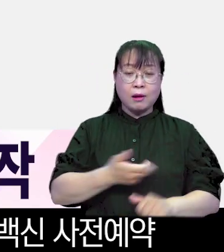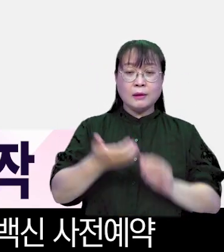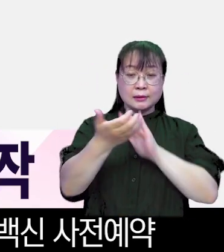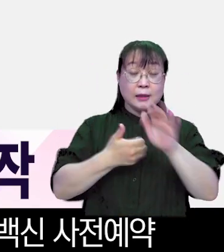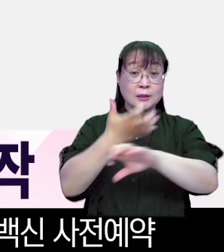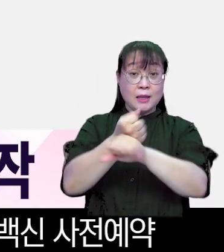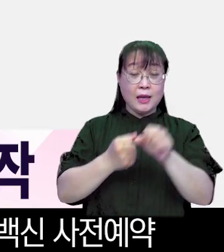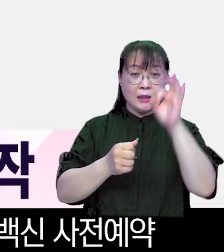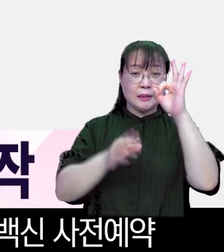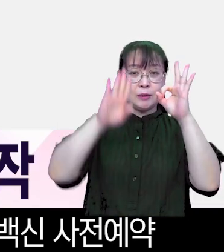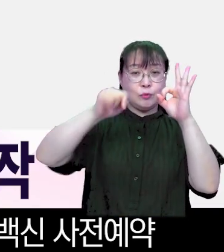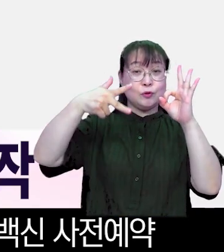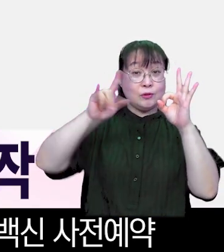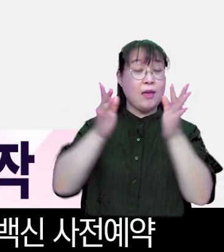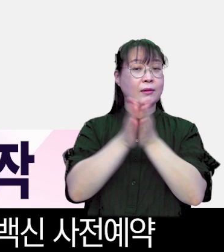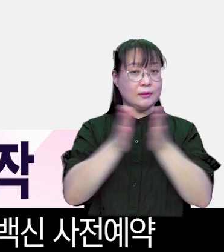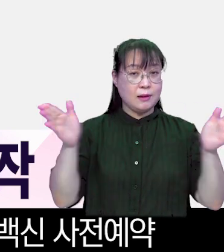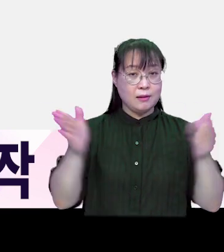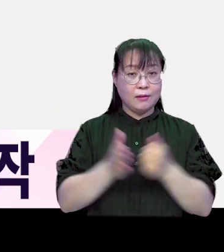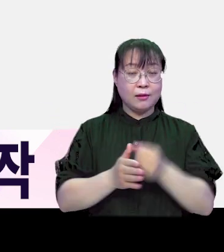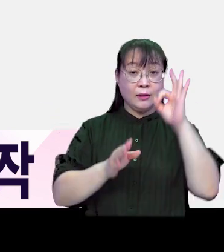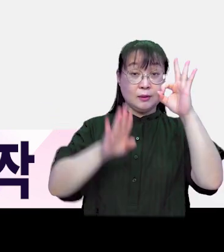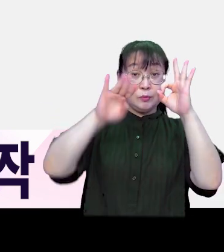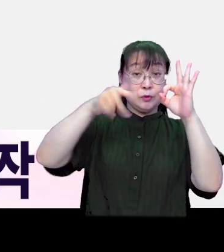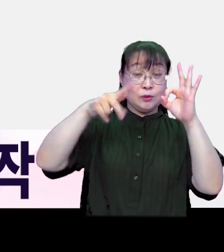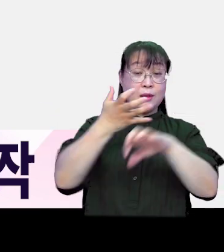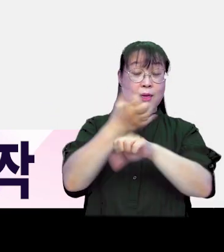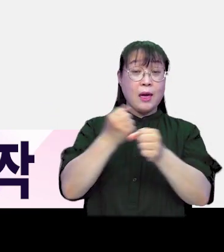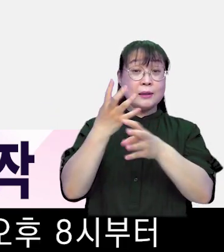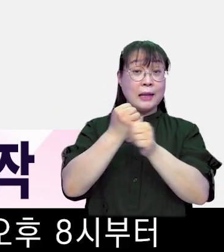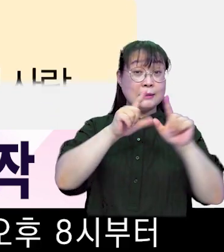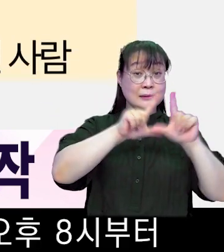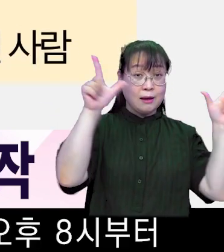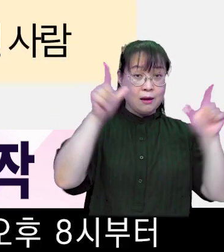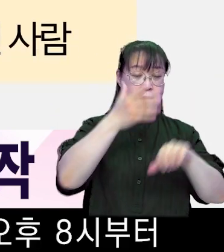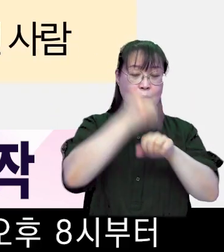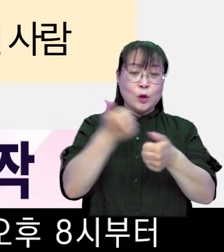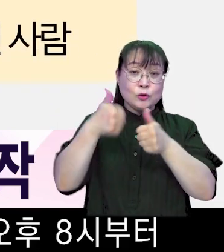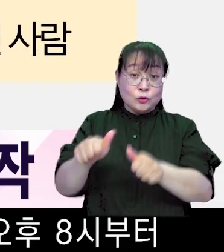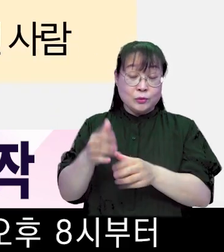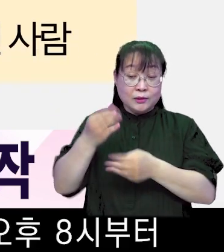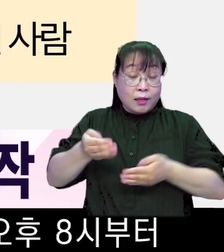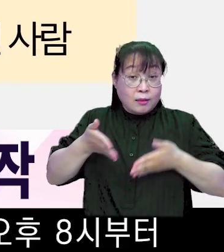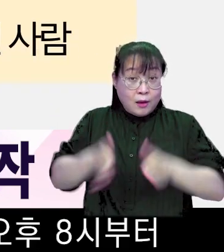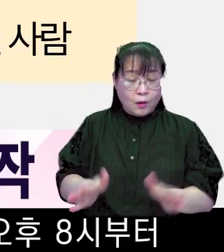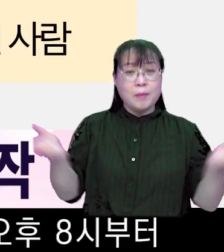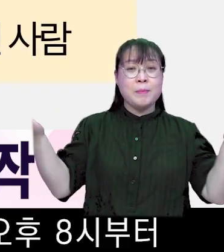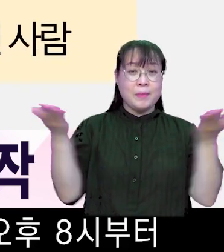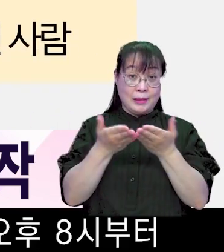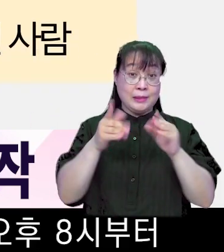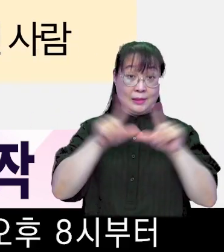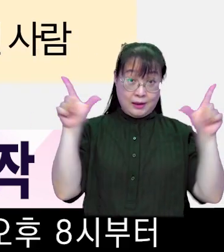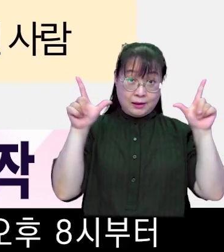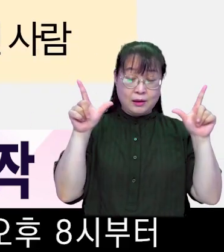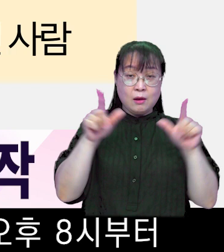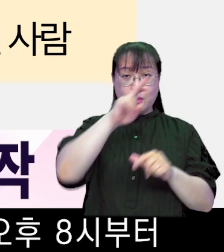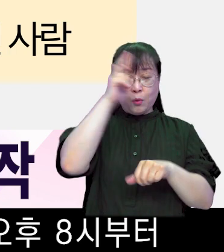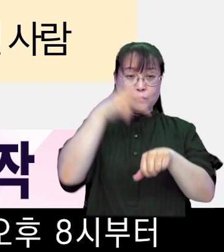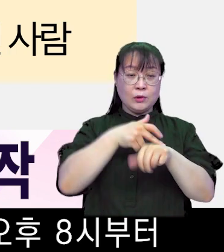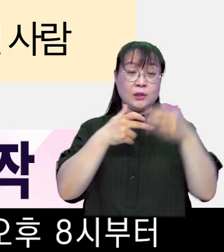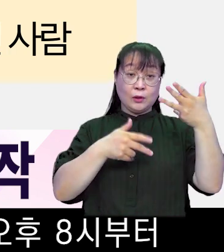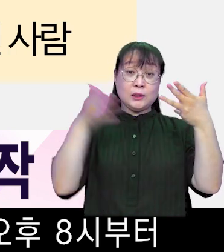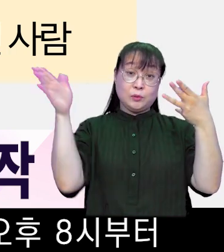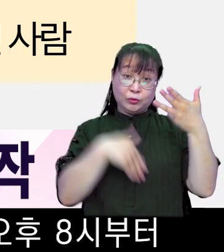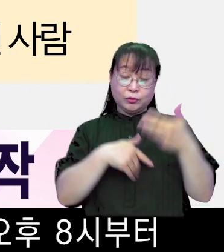대상으로 코로나19 백신 사전 예약 10부제를 실시합니다. 10부제는 예약일자 끝자리와 주민번호 생년월일